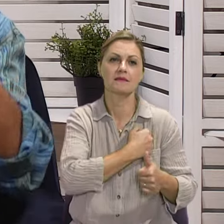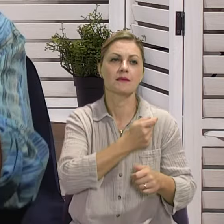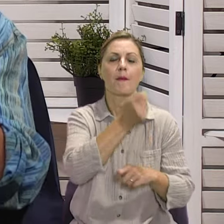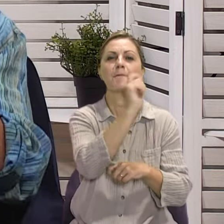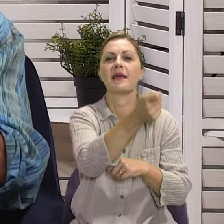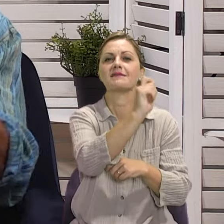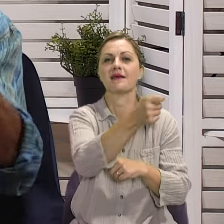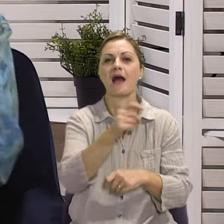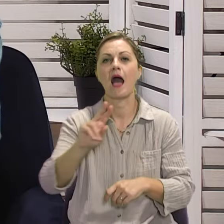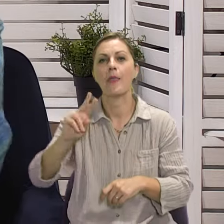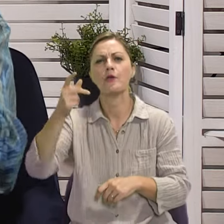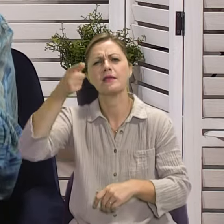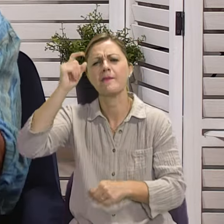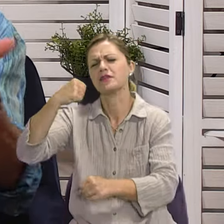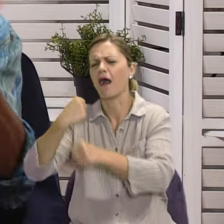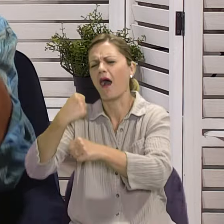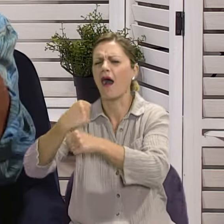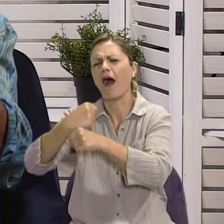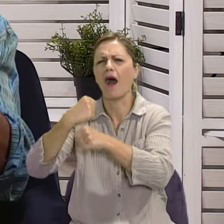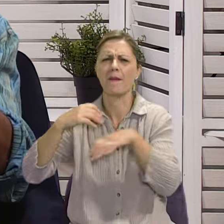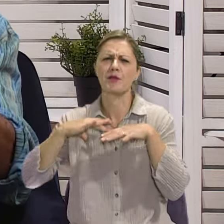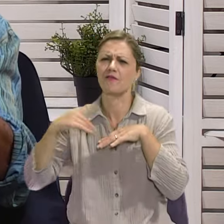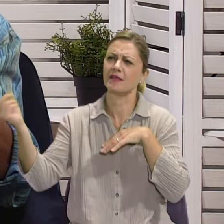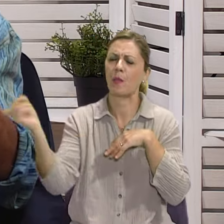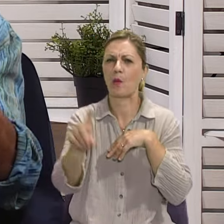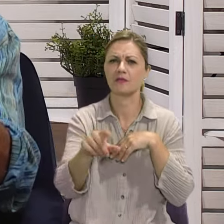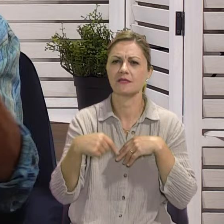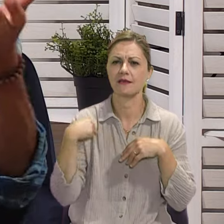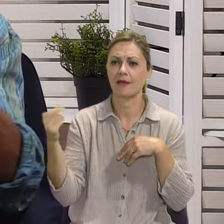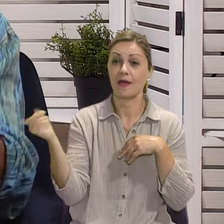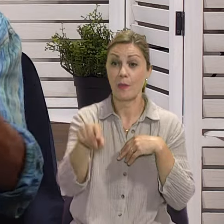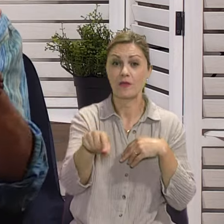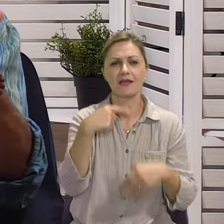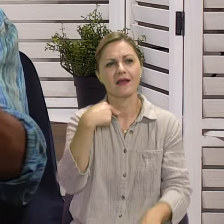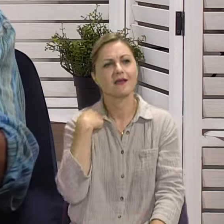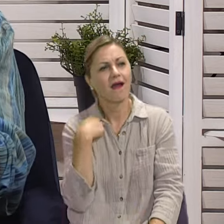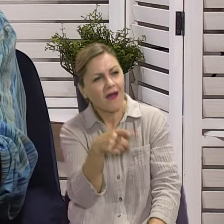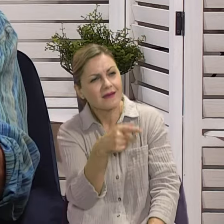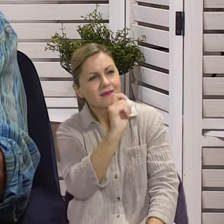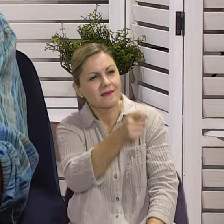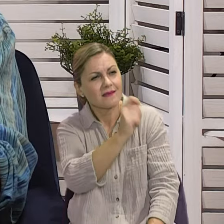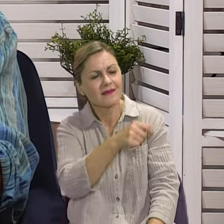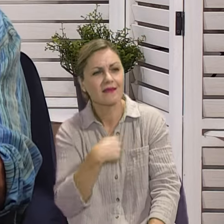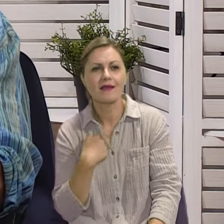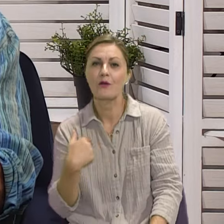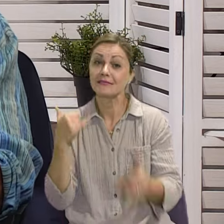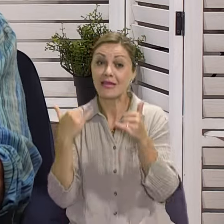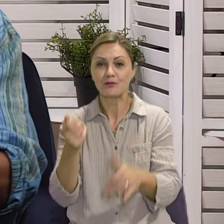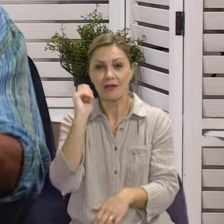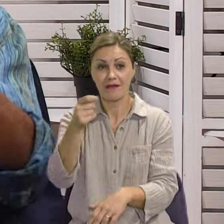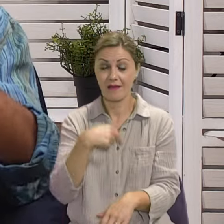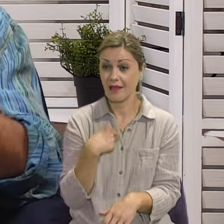Njemačkoj i kaže šta je sad lipo, ode sisti i baci tudicu. A ovaj kaže, pa ja cijeli život to